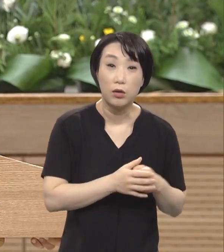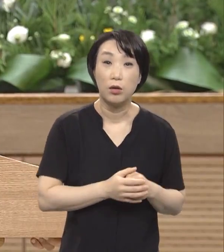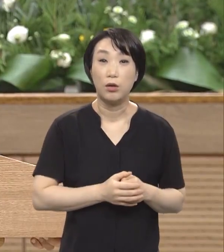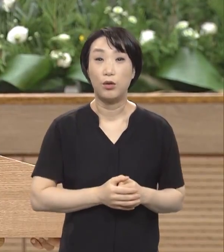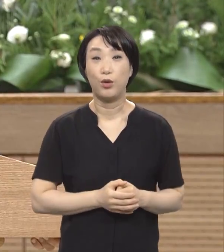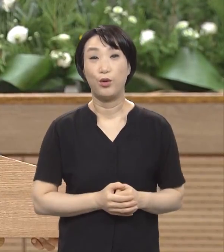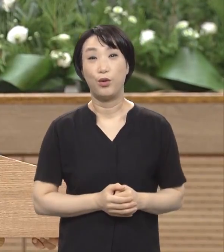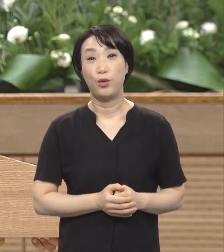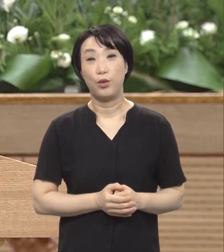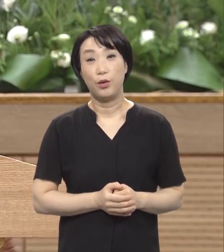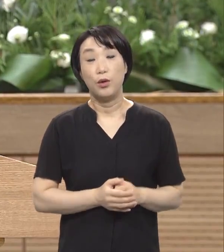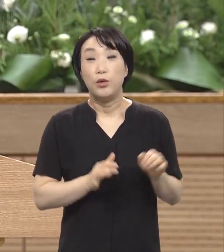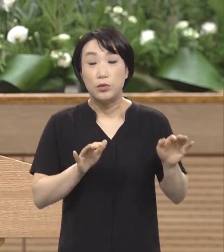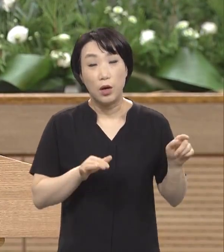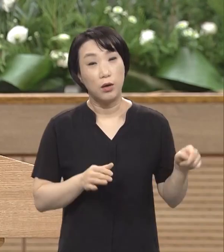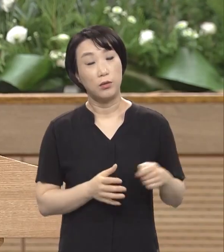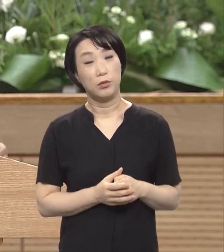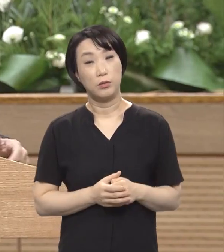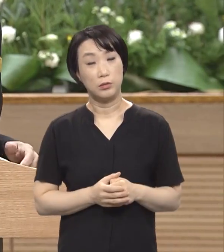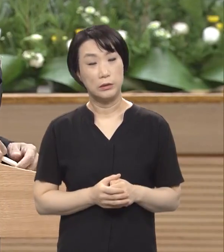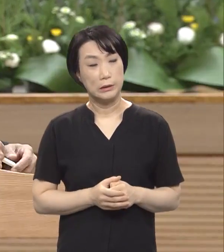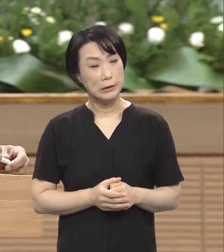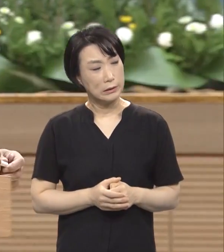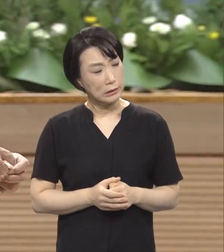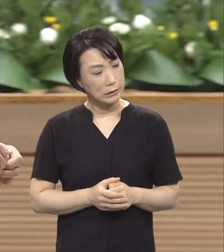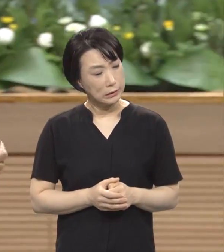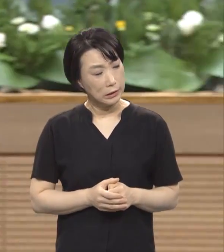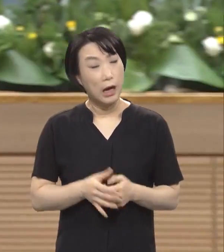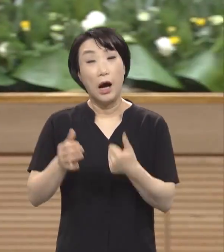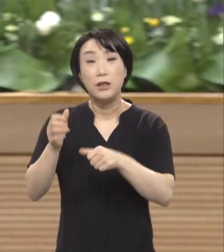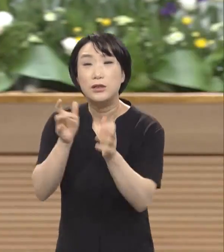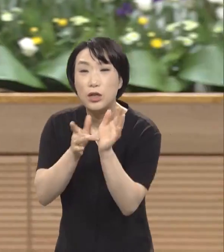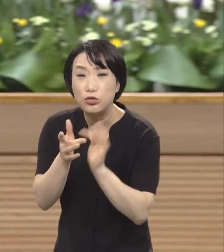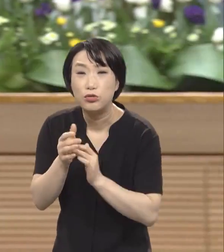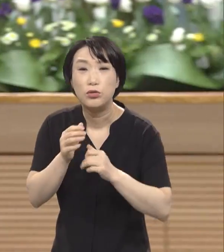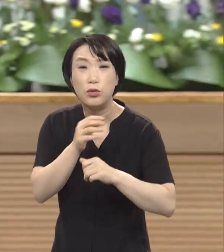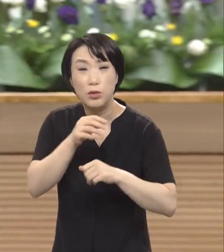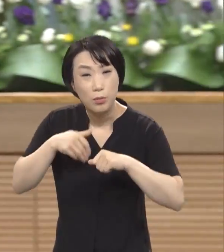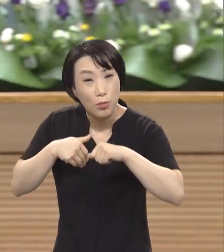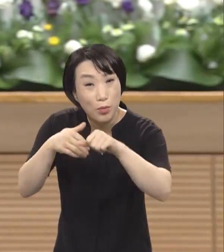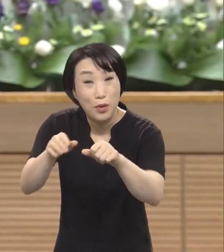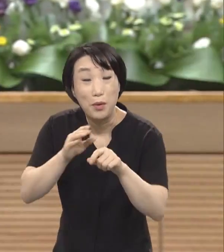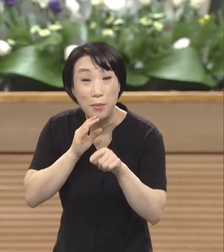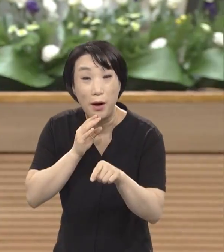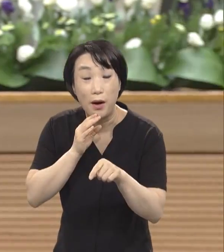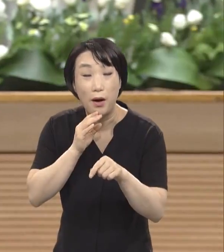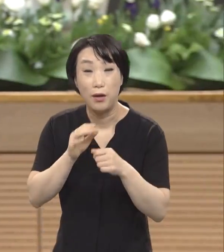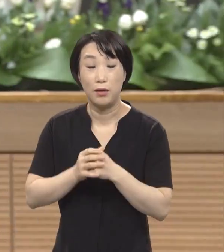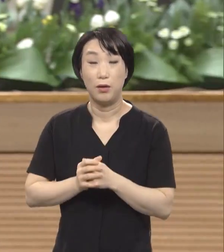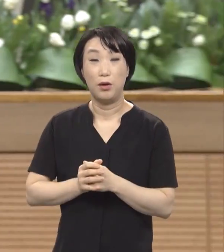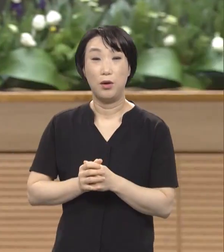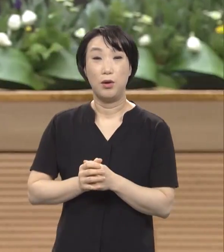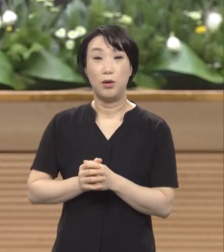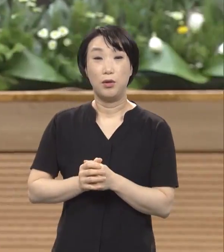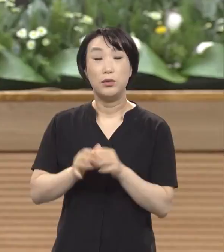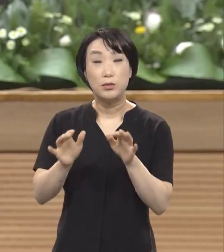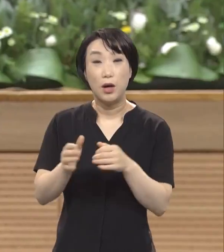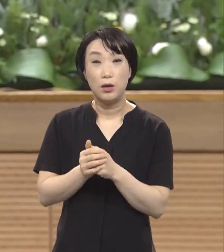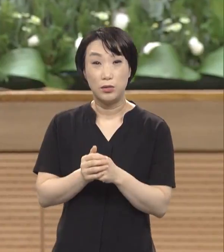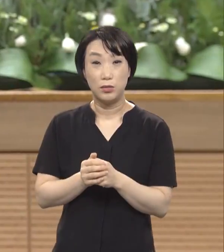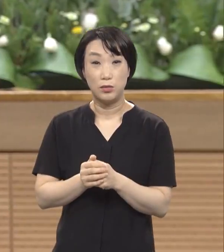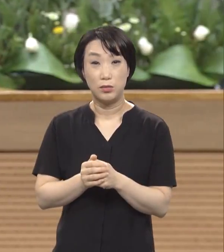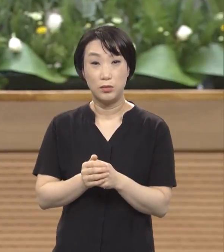저질렀을 때 아들 예수를 보내서 그렇게